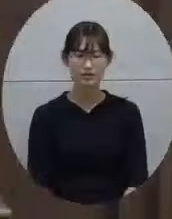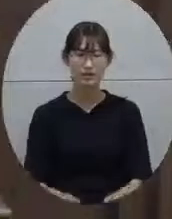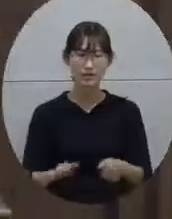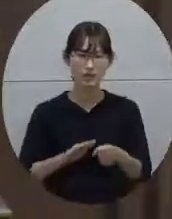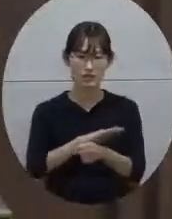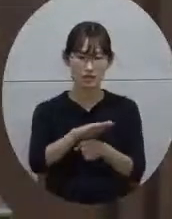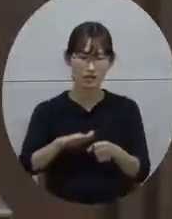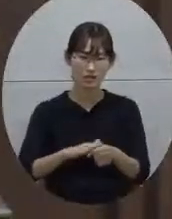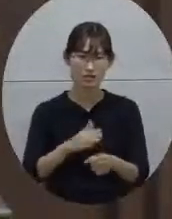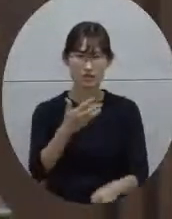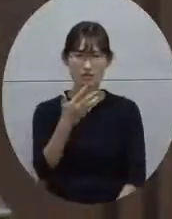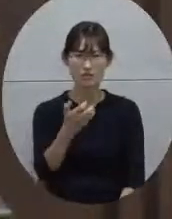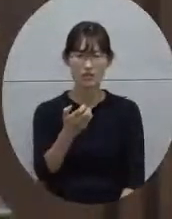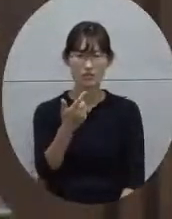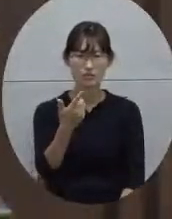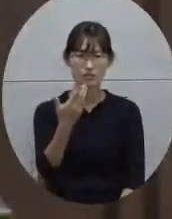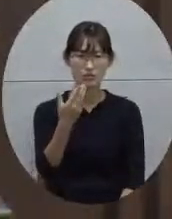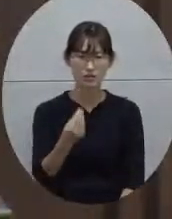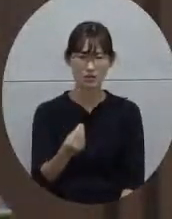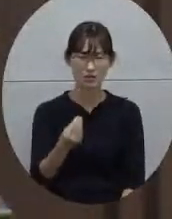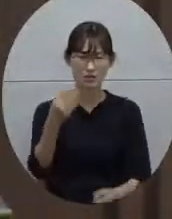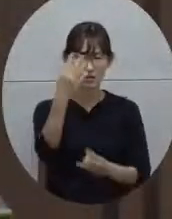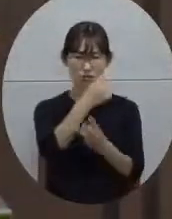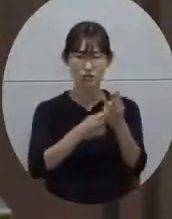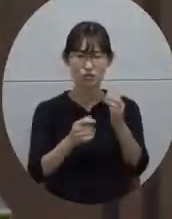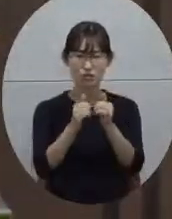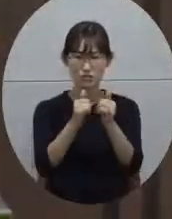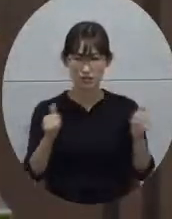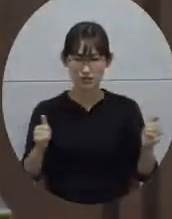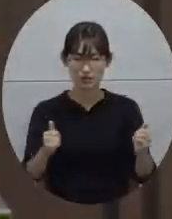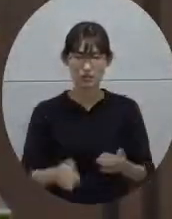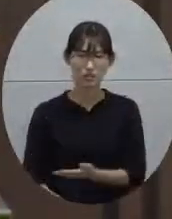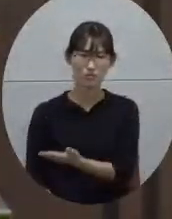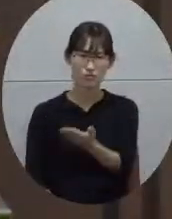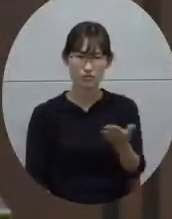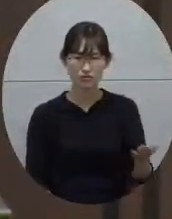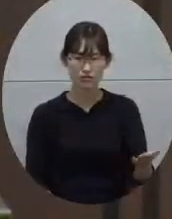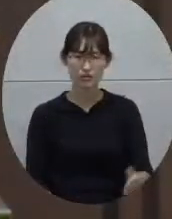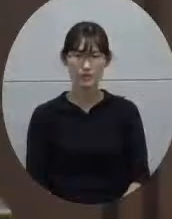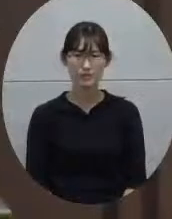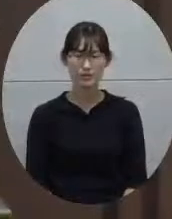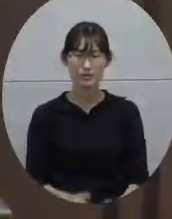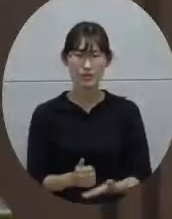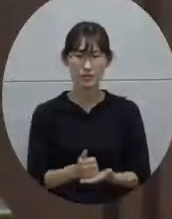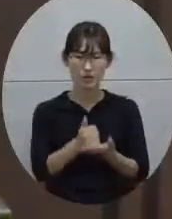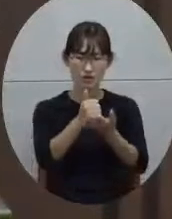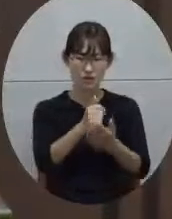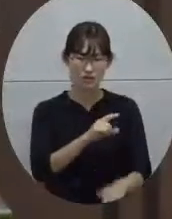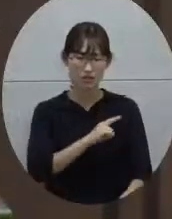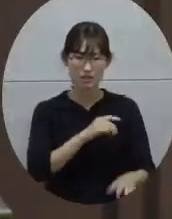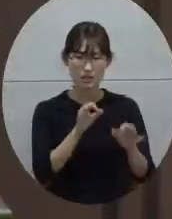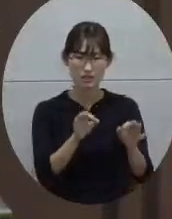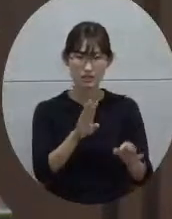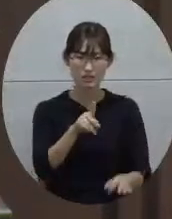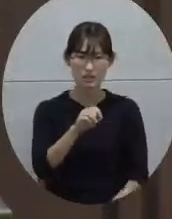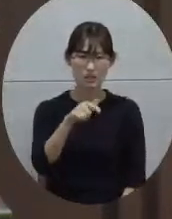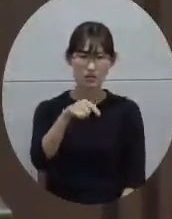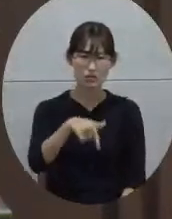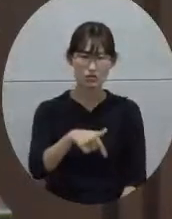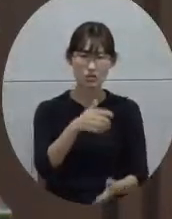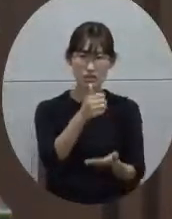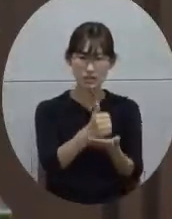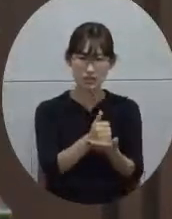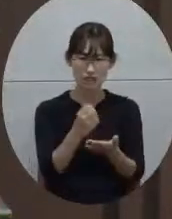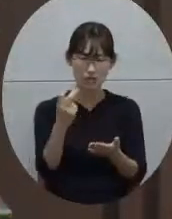사랑하는 86만 청주시민 여러분, 존경하는 김병국 의장님, 그리고